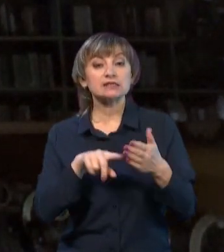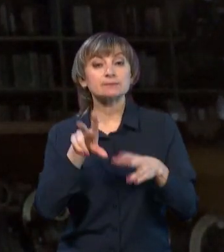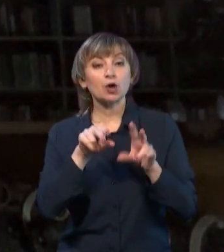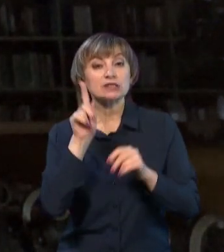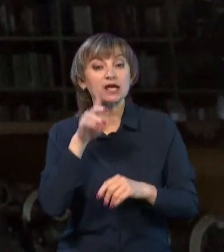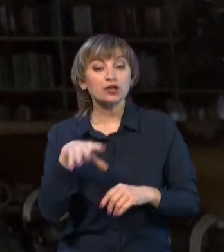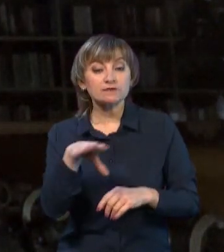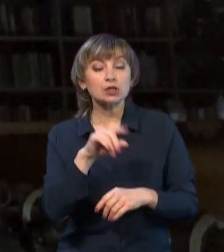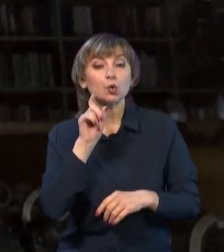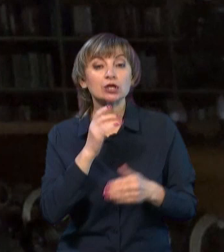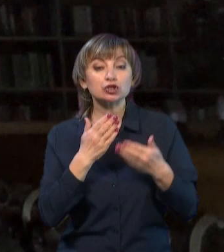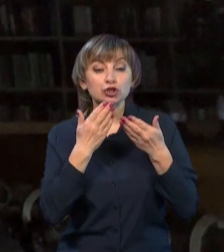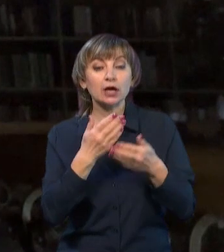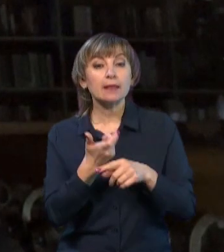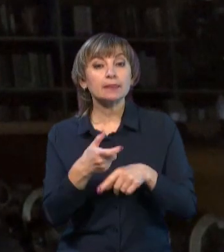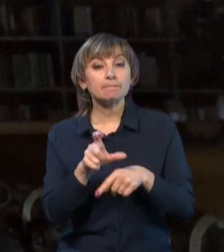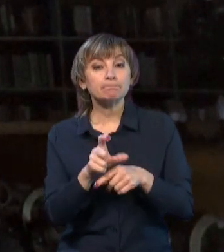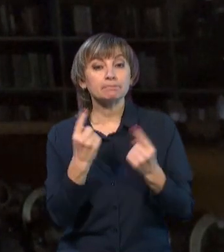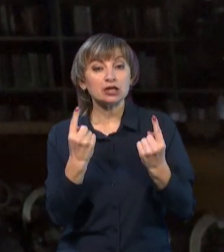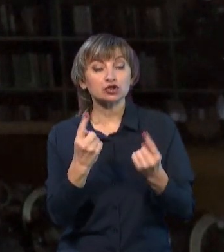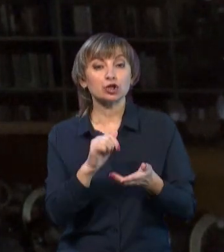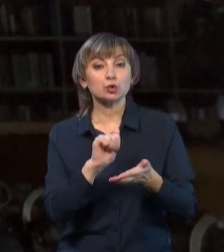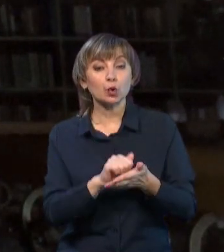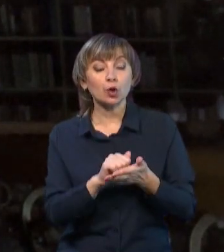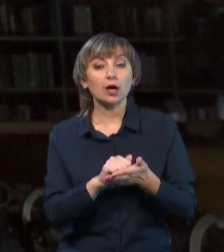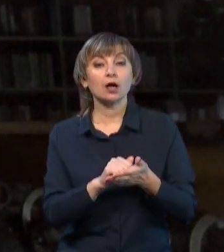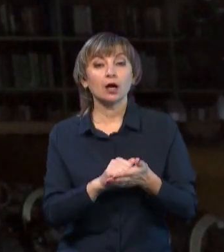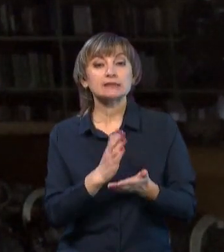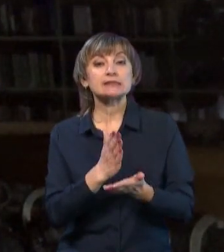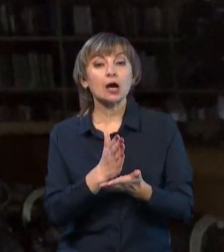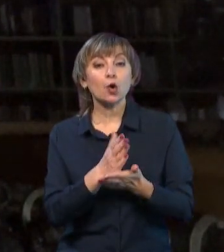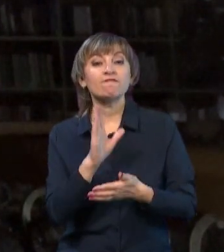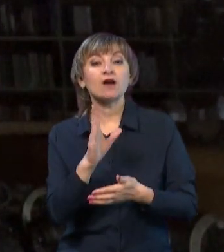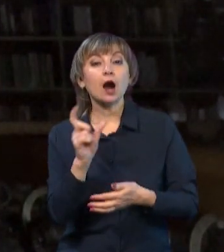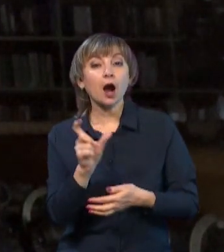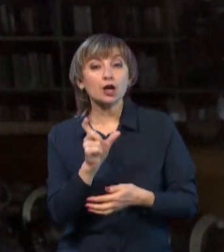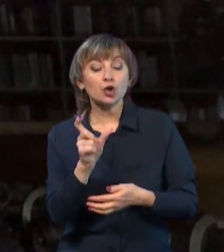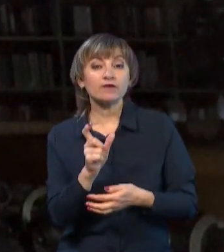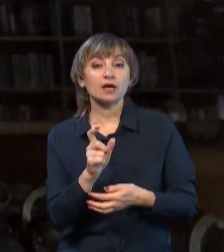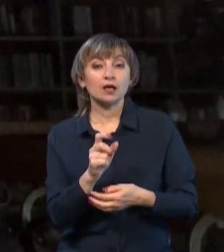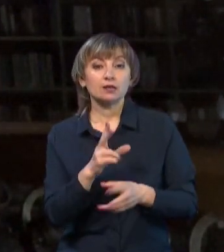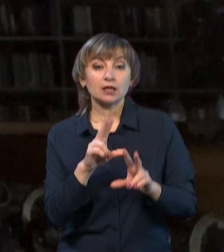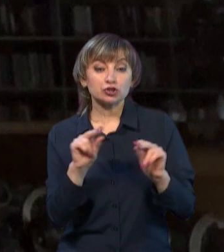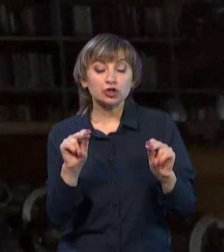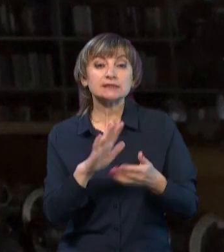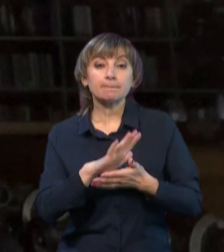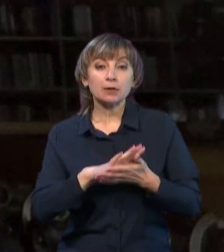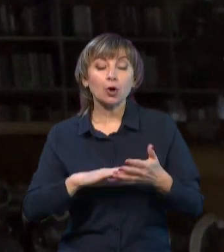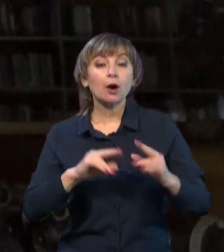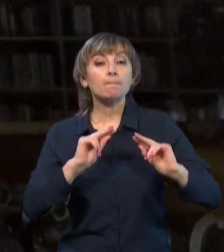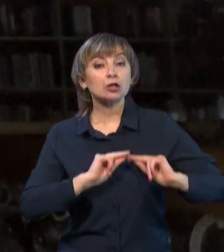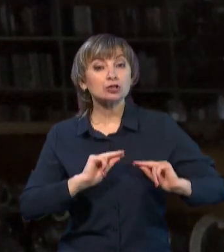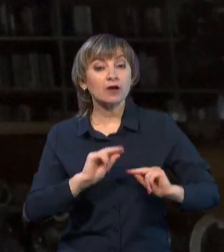всі українські читачі, що найбільші друкарні, найбільші типографії знаходяться у Харкові. І вони, на щастя, продовжують